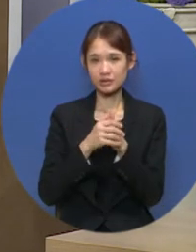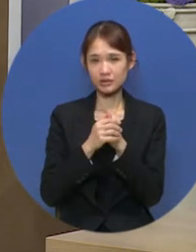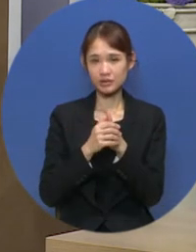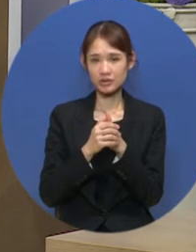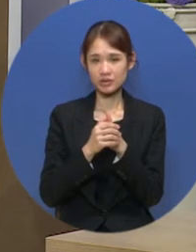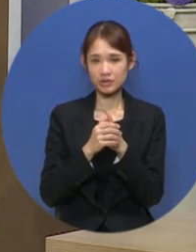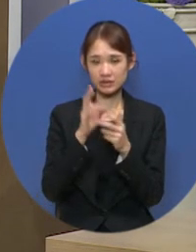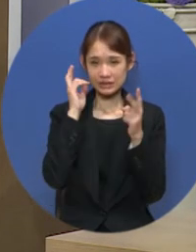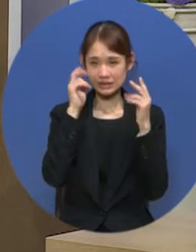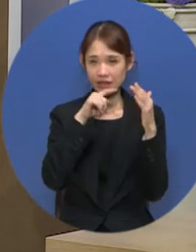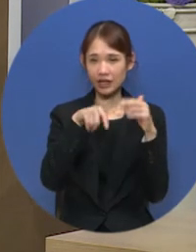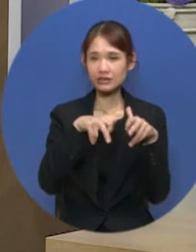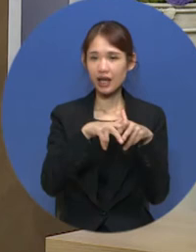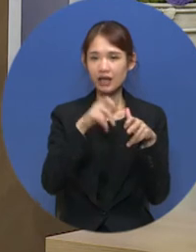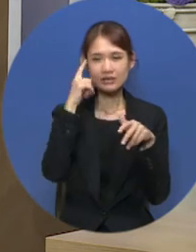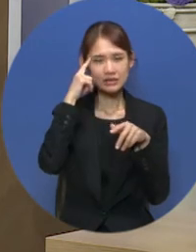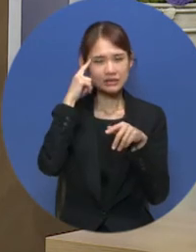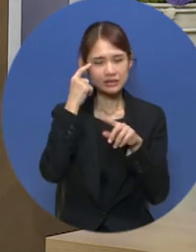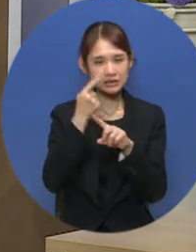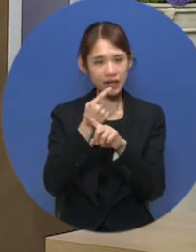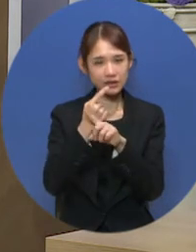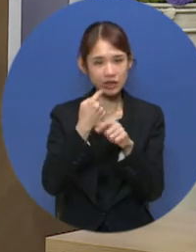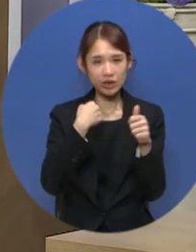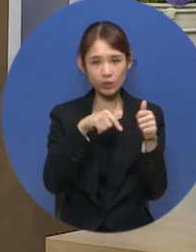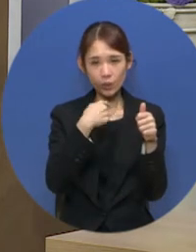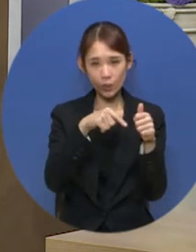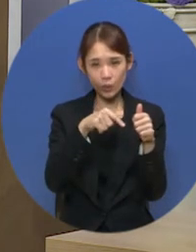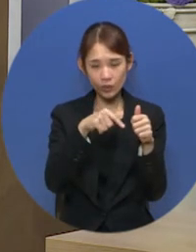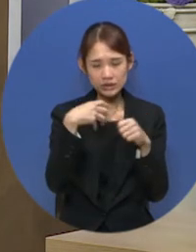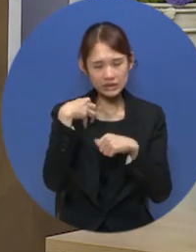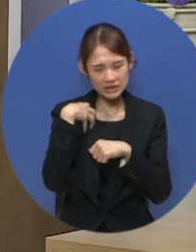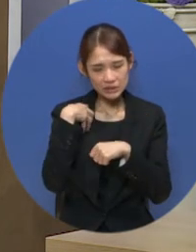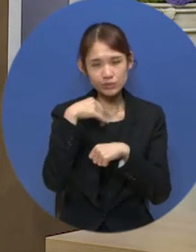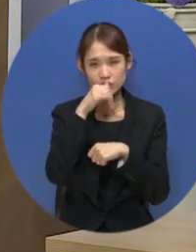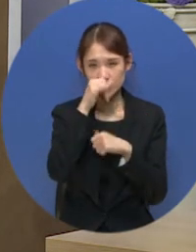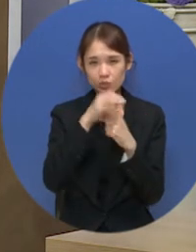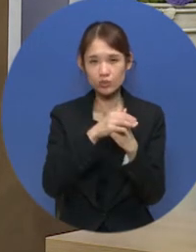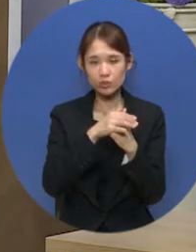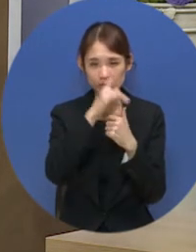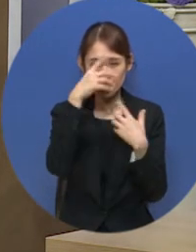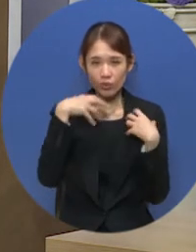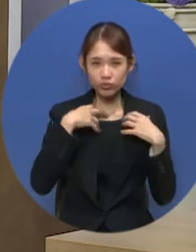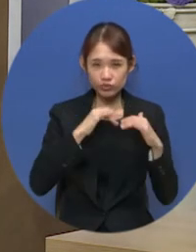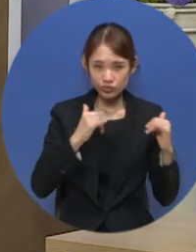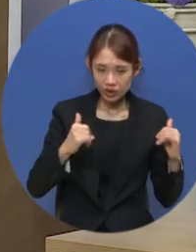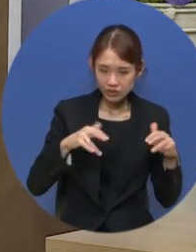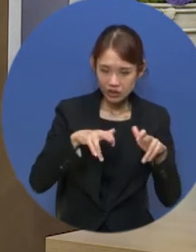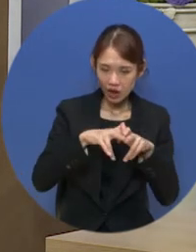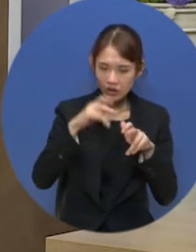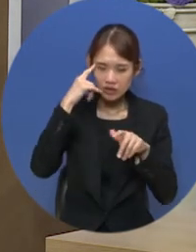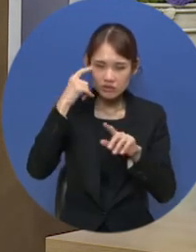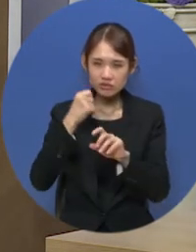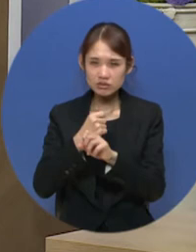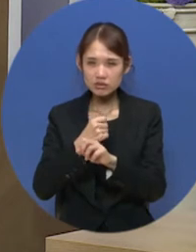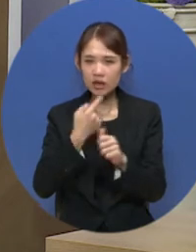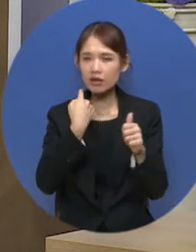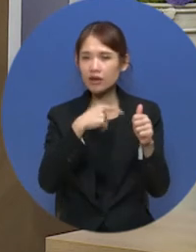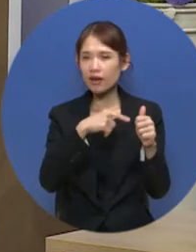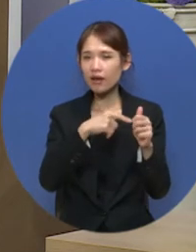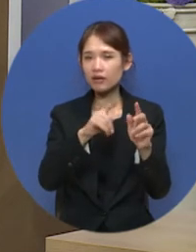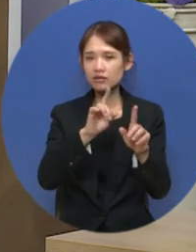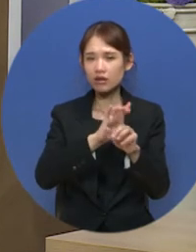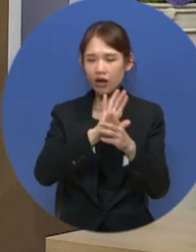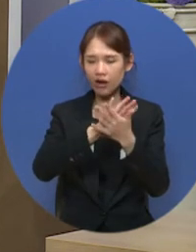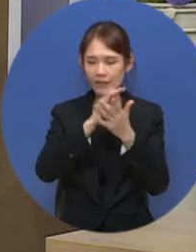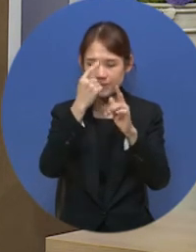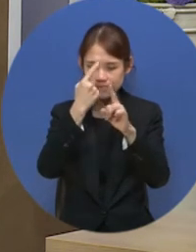그렇고, 이제 직장 내 장애 인식 개선 교육을 의무화한 것도 그렇고, 이제 정부라든지 국민이 장애 인식에 대해서 좀 더